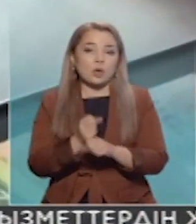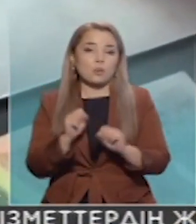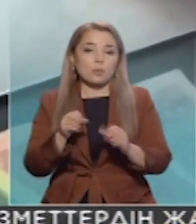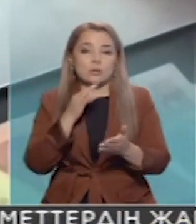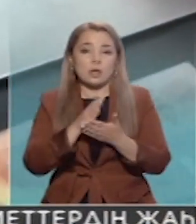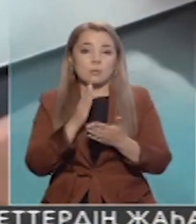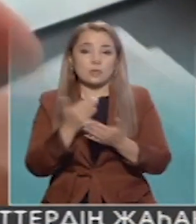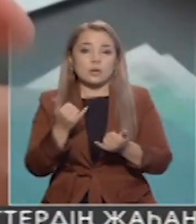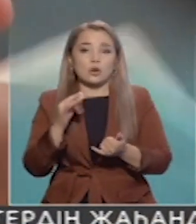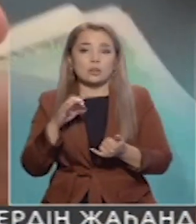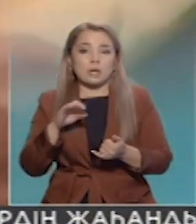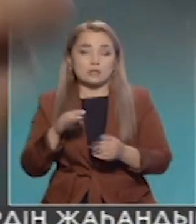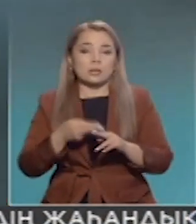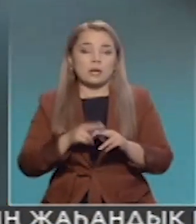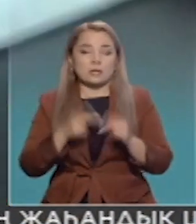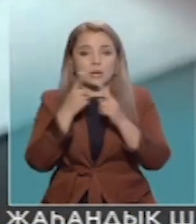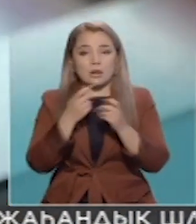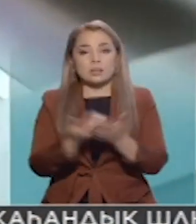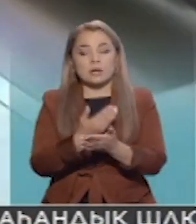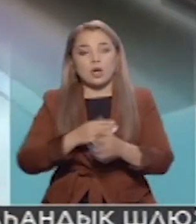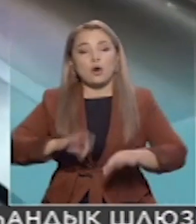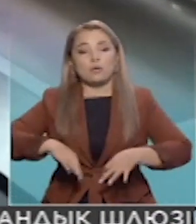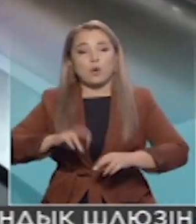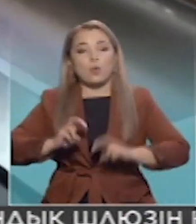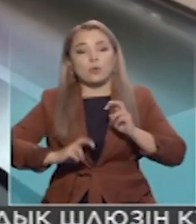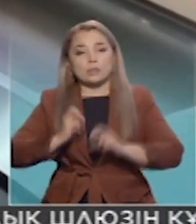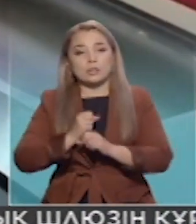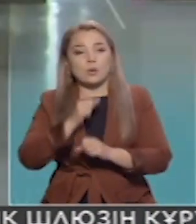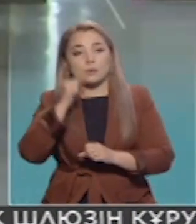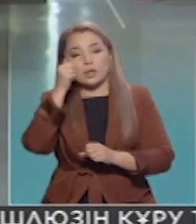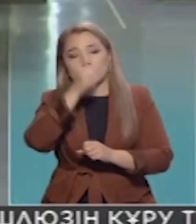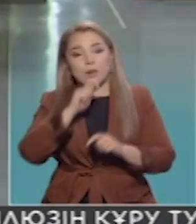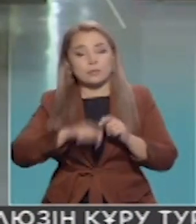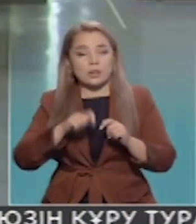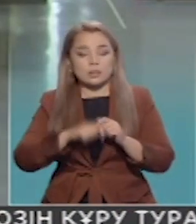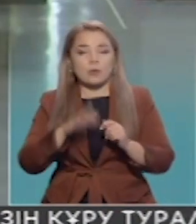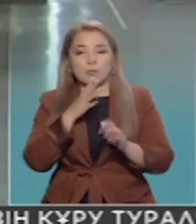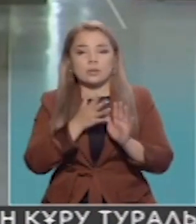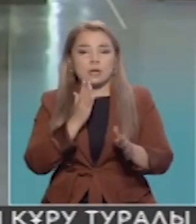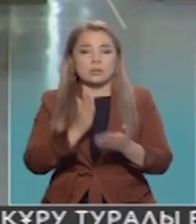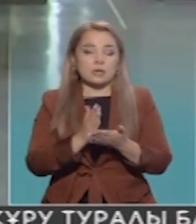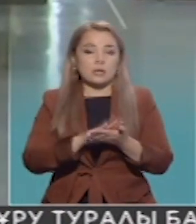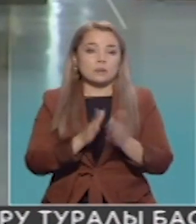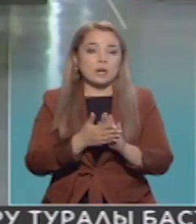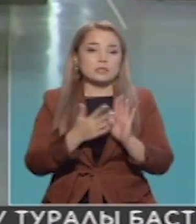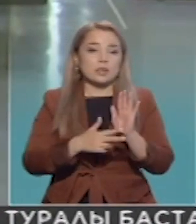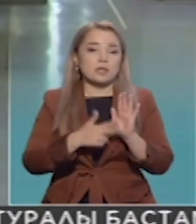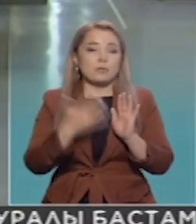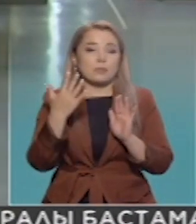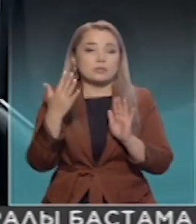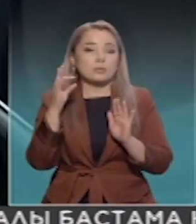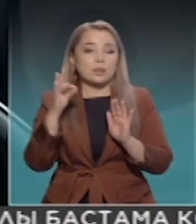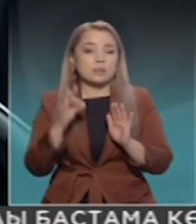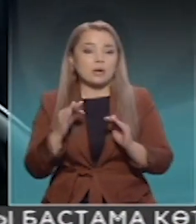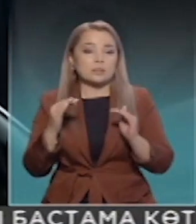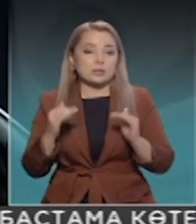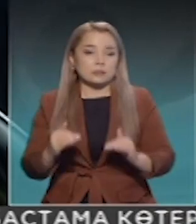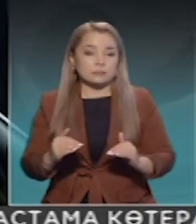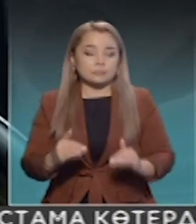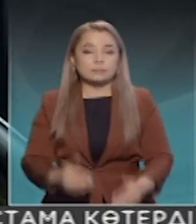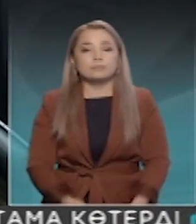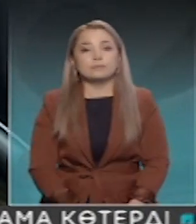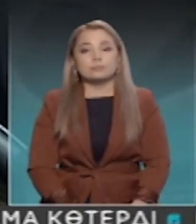мүмкін. Ал Росстаттың дерегінше, елде автомобиль өндірісі былтырғы жылдың осы кезеңімен салыстырғанда 85%-ға азайды.